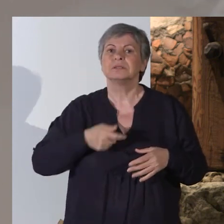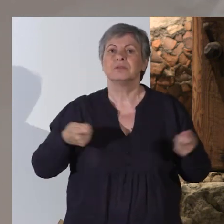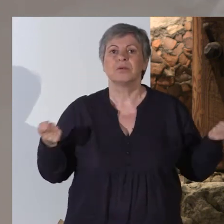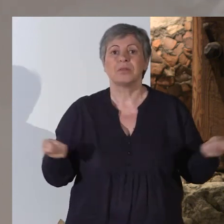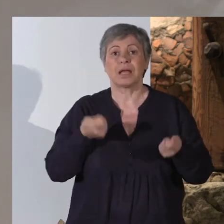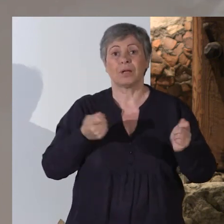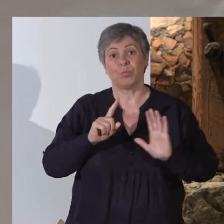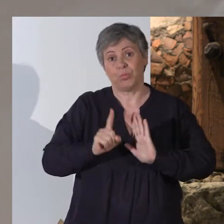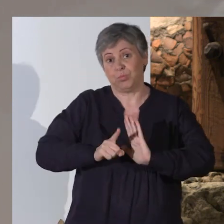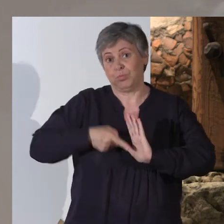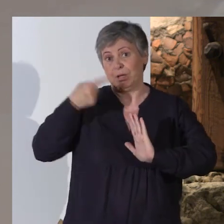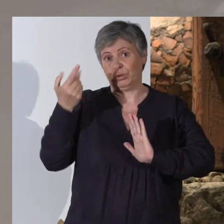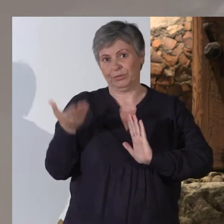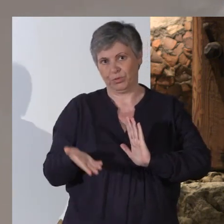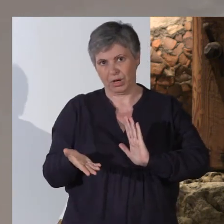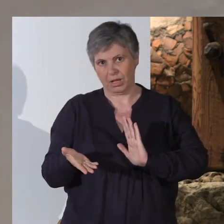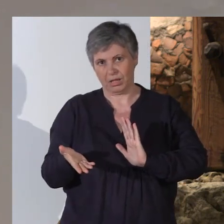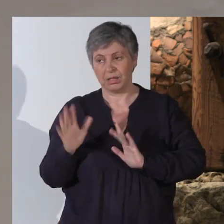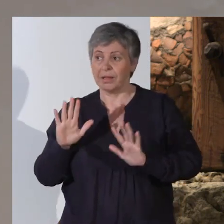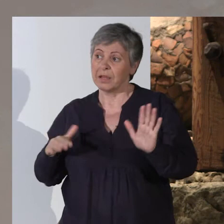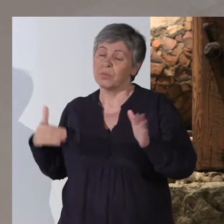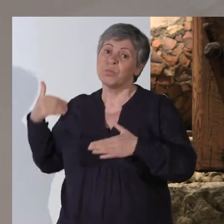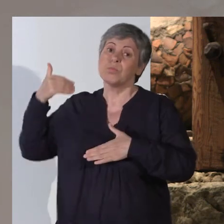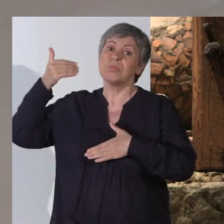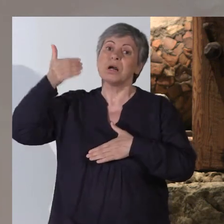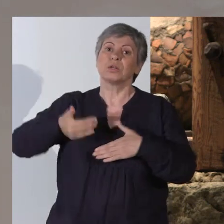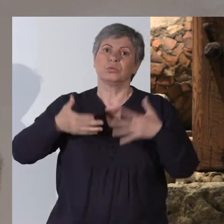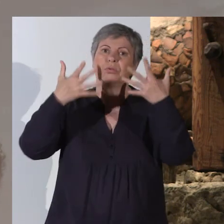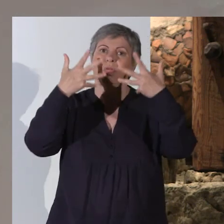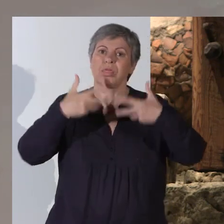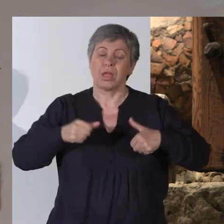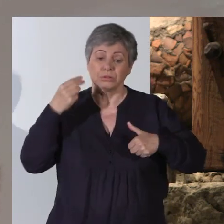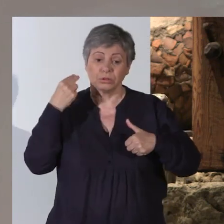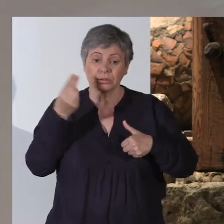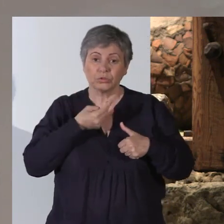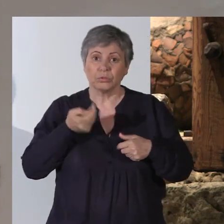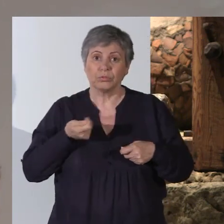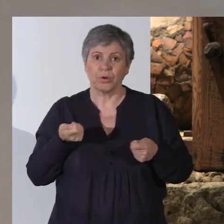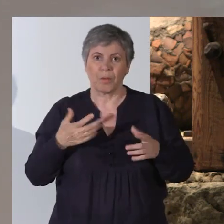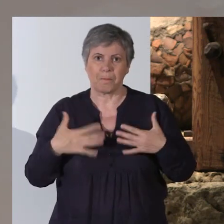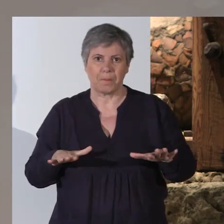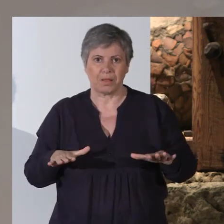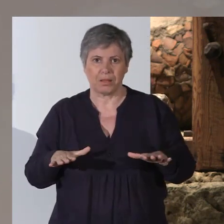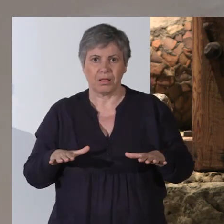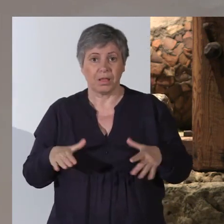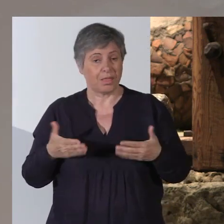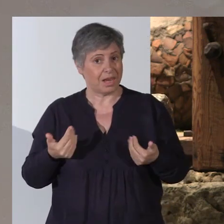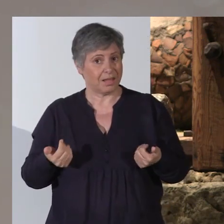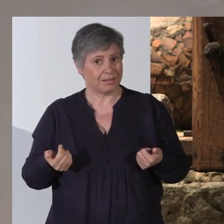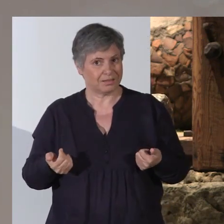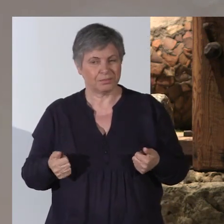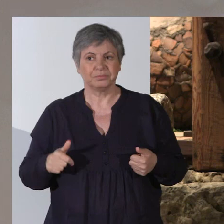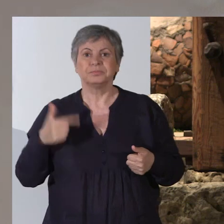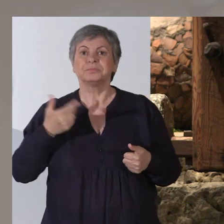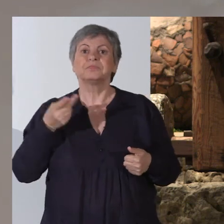έχει ξαναγίνει μέχρι τότε στα χρονικά του θεάτρου και στην ελλάδα γενικότερα δηλαδή να βάλλουμε ακούοντες και κωφούς